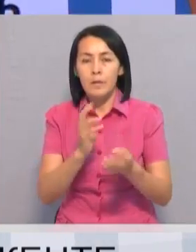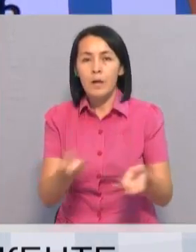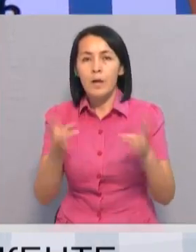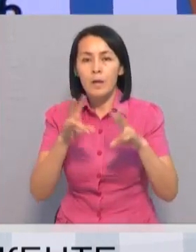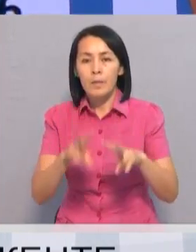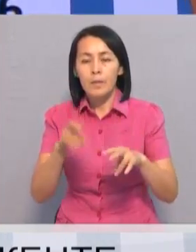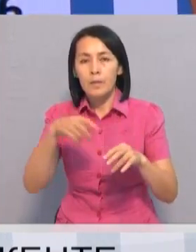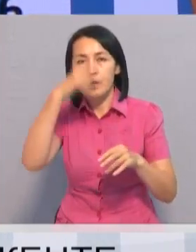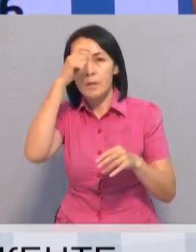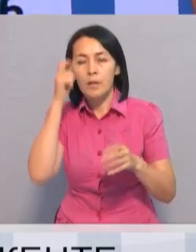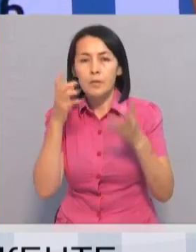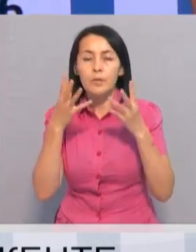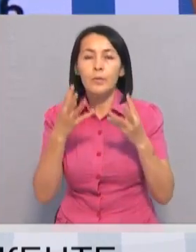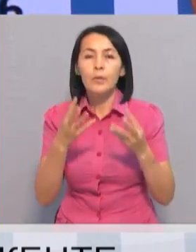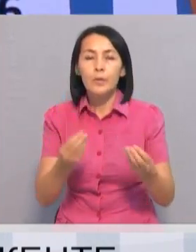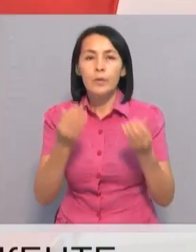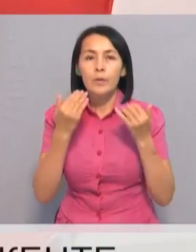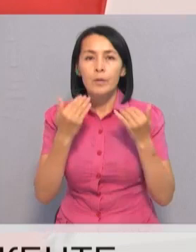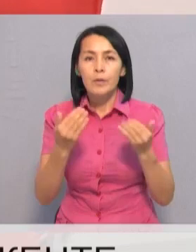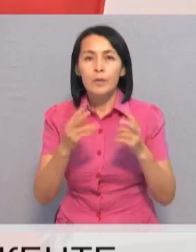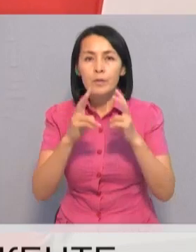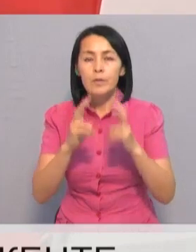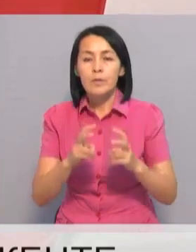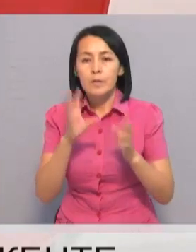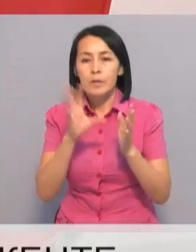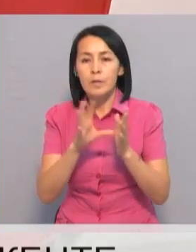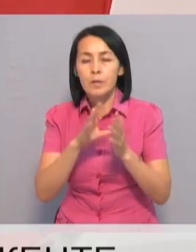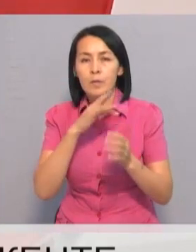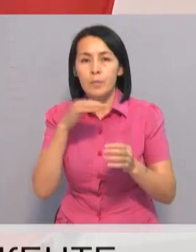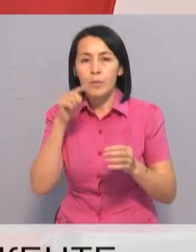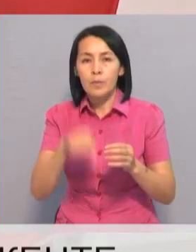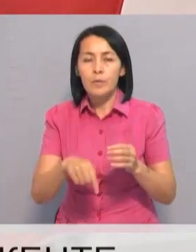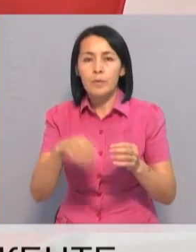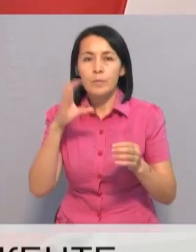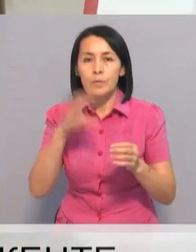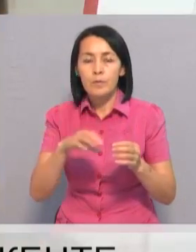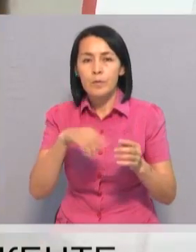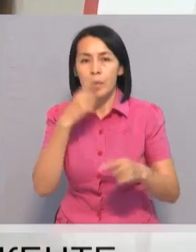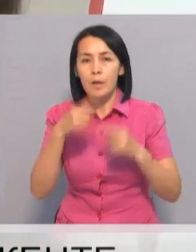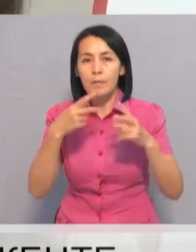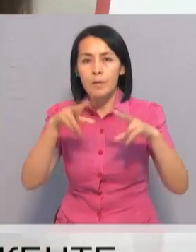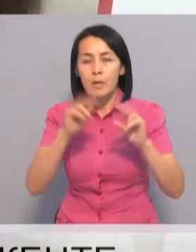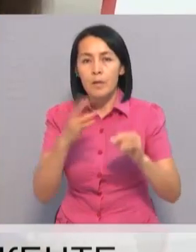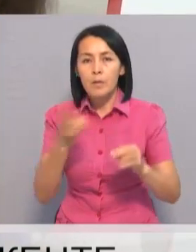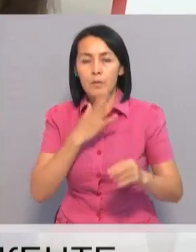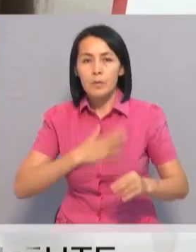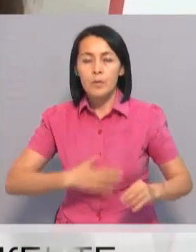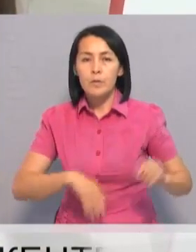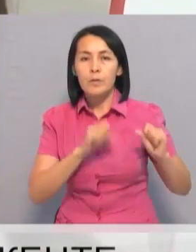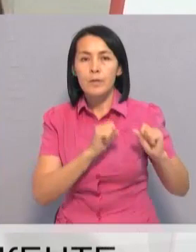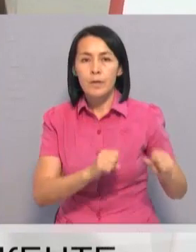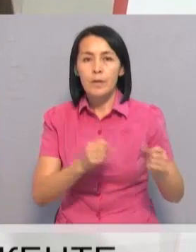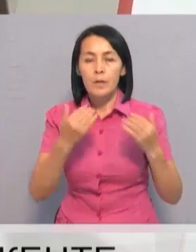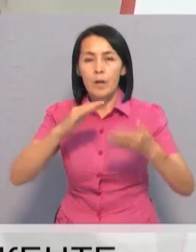Происходит это из-за жаркой погоды и перебоев с электроснабжением. В этом случае, говорят специалисты, нужно сохранять спокойствие